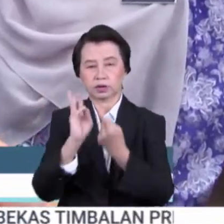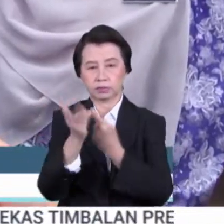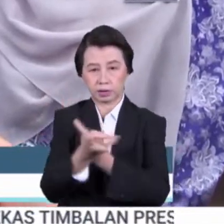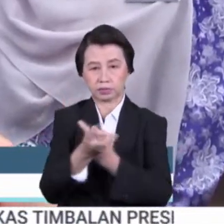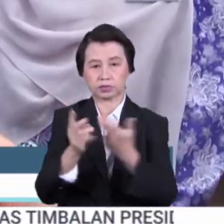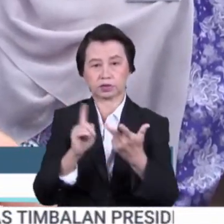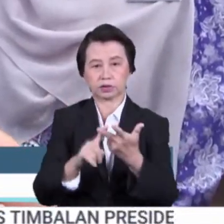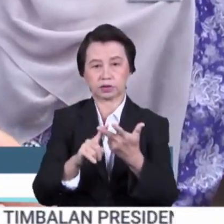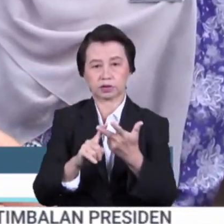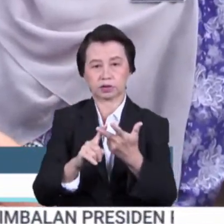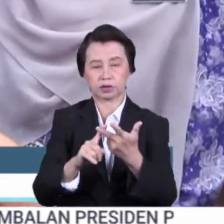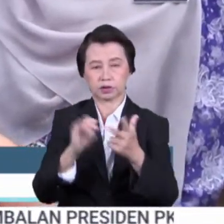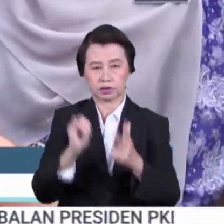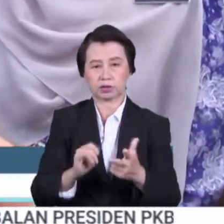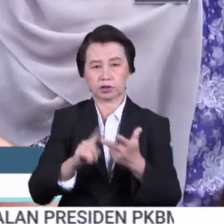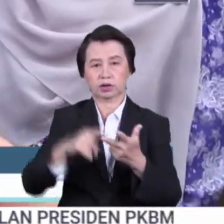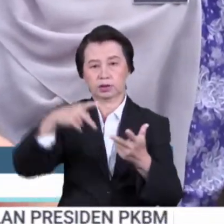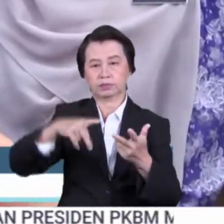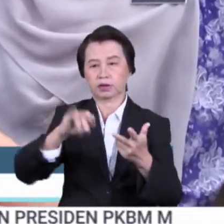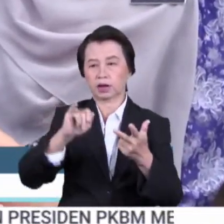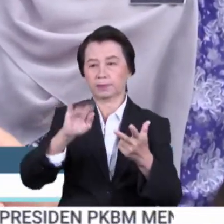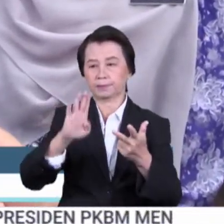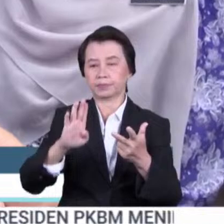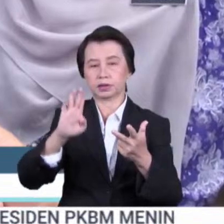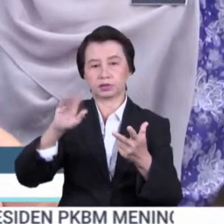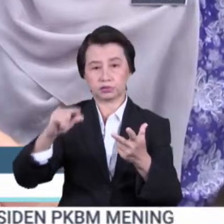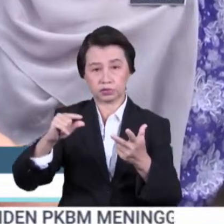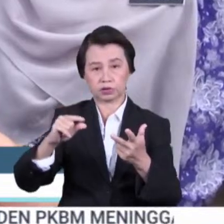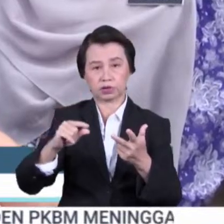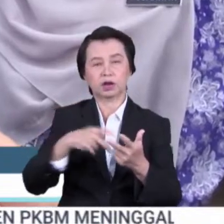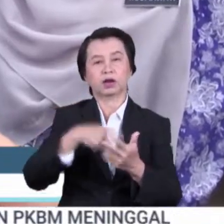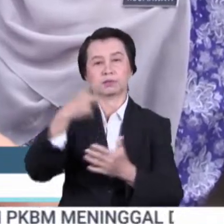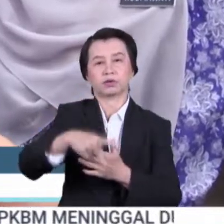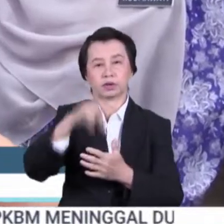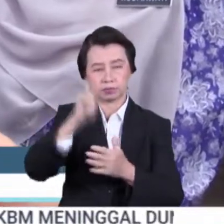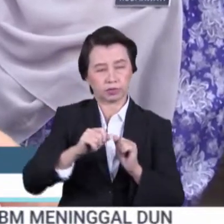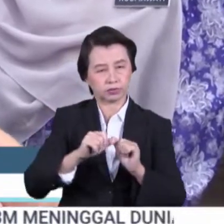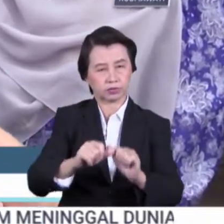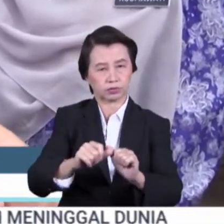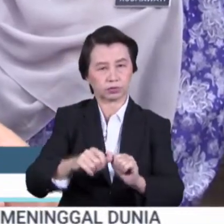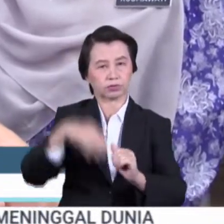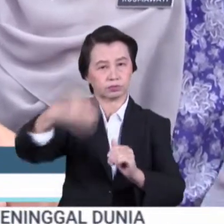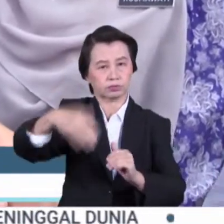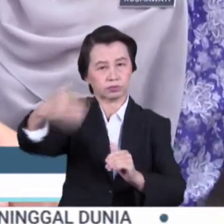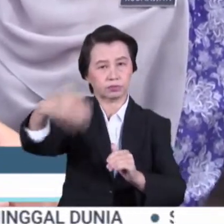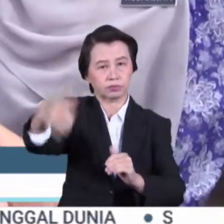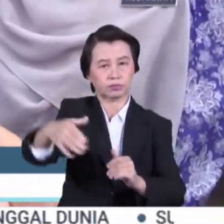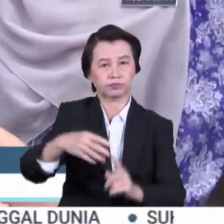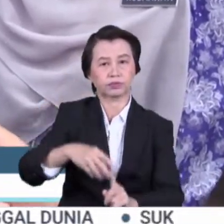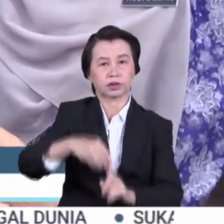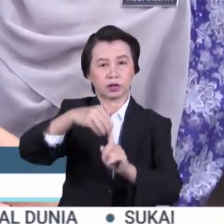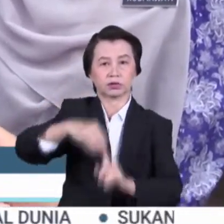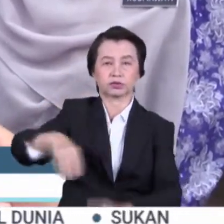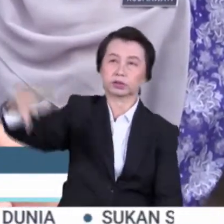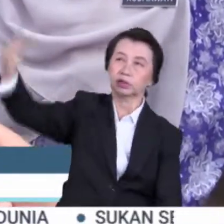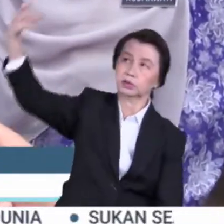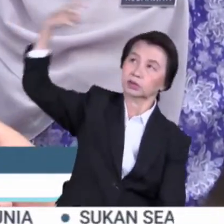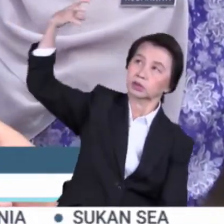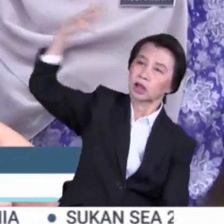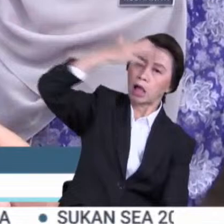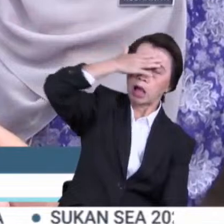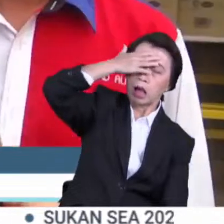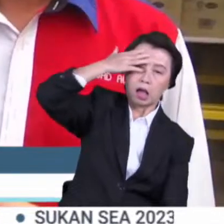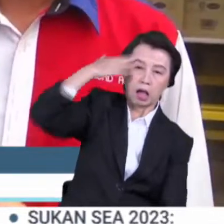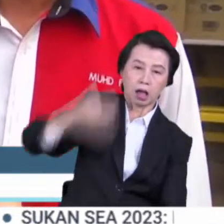Kebajikan Insan dan juga PIBG. So program ini perlu diteruskan dari masa ke semasa, terutama dalam cuaca yang sangat panas